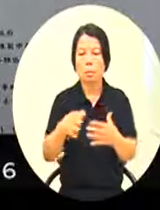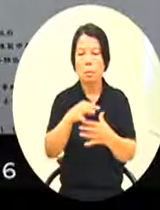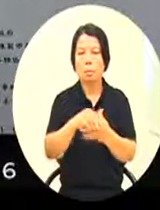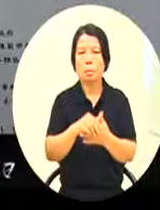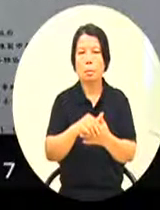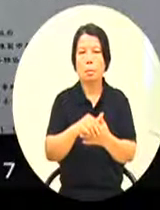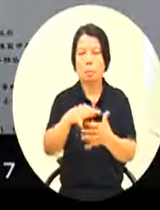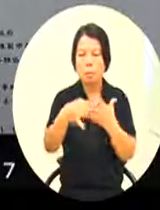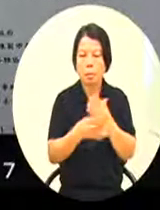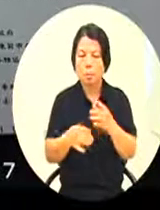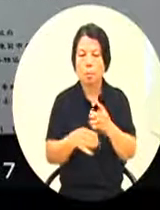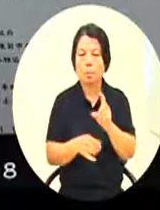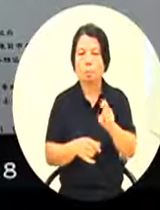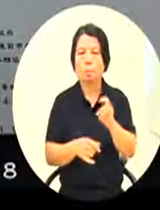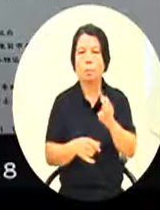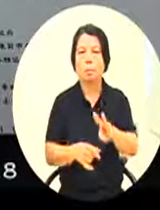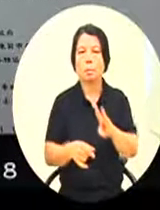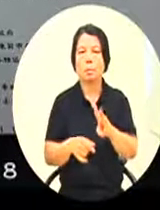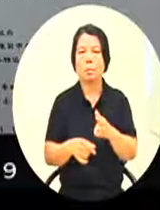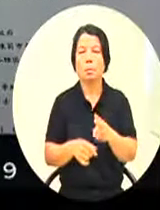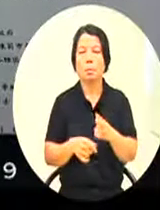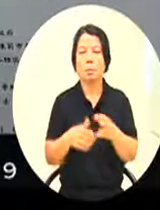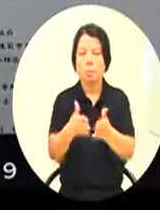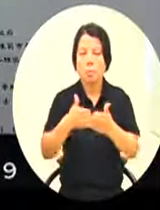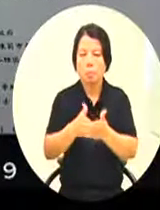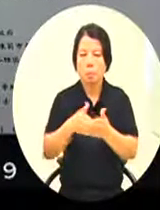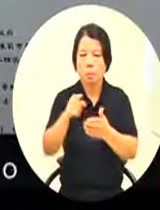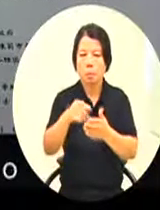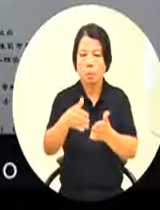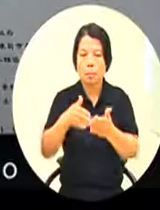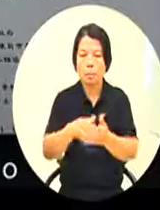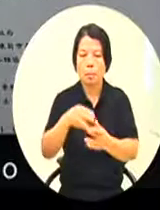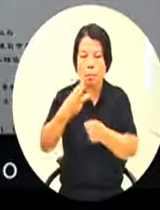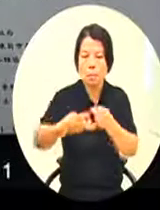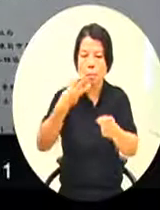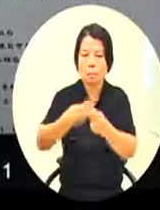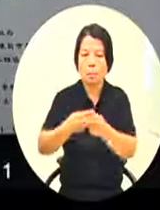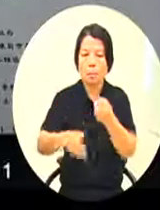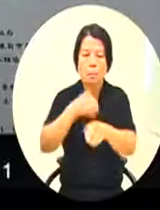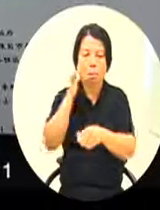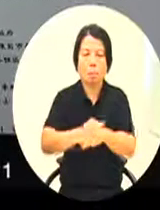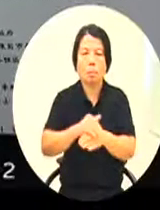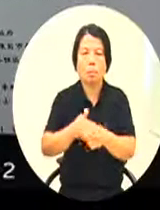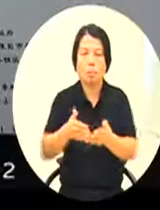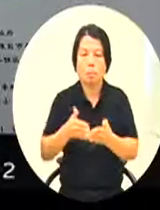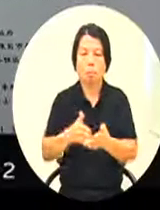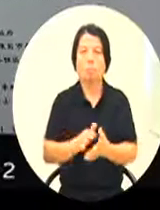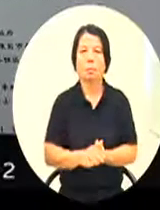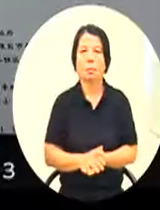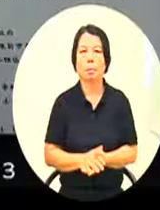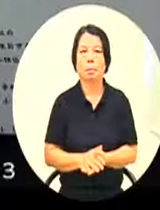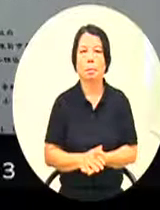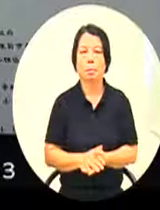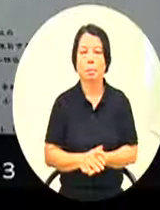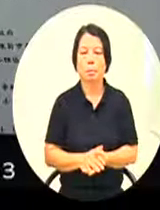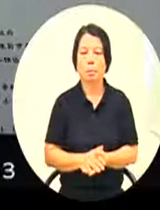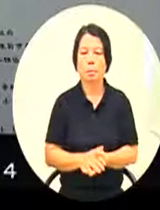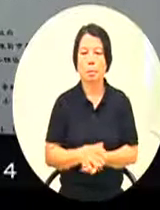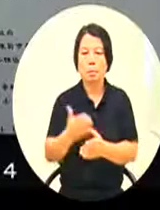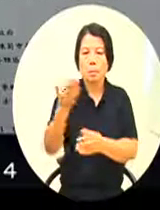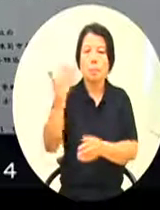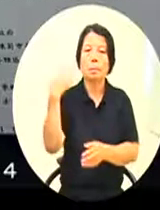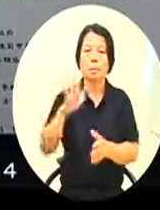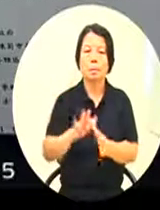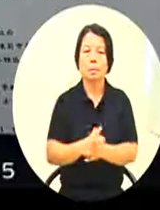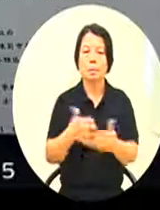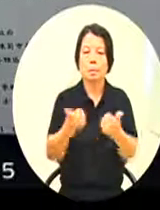第十四条、13条的部分有要求要3年完成完工。那曾经在这个议